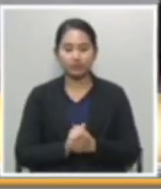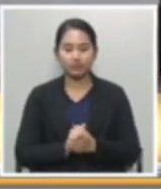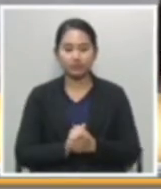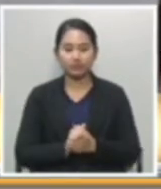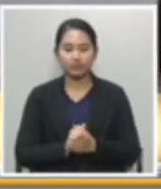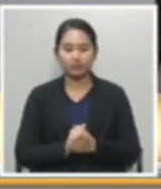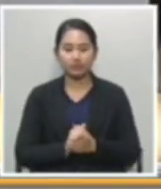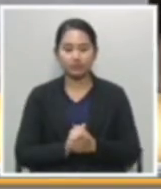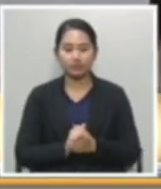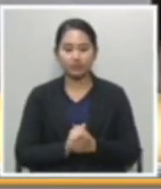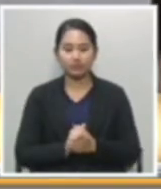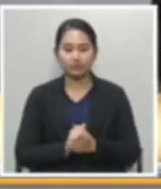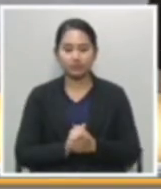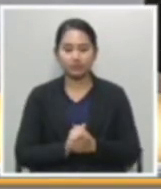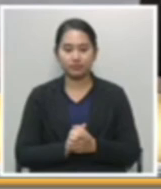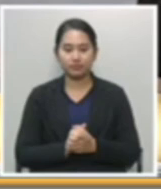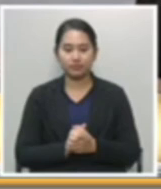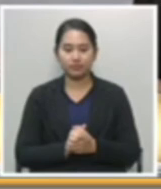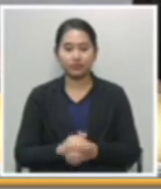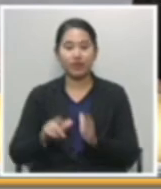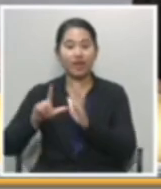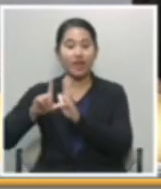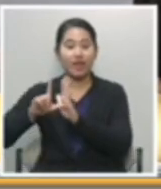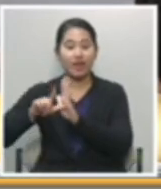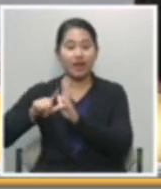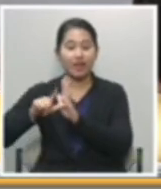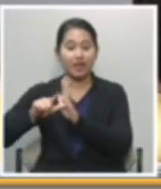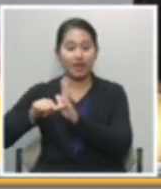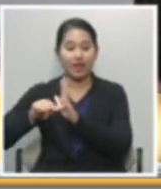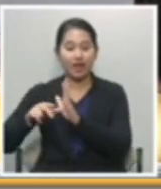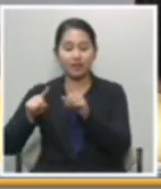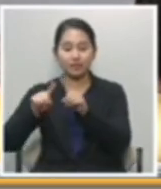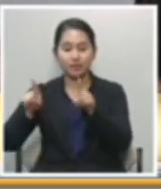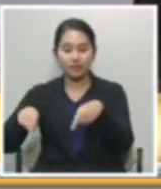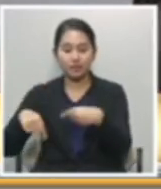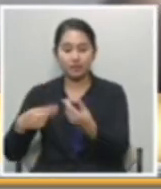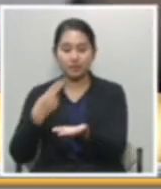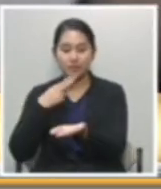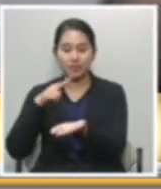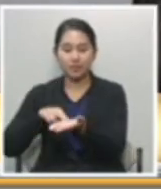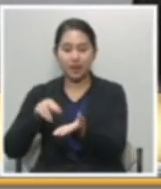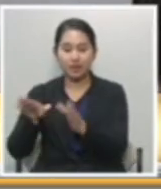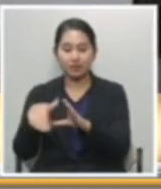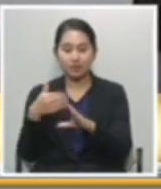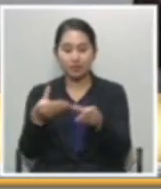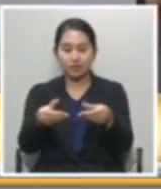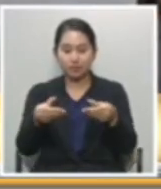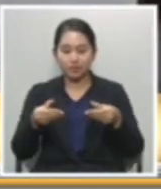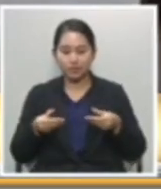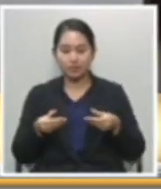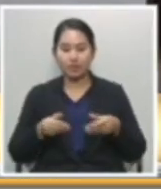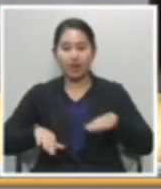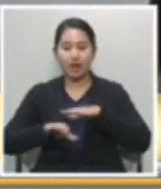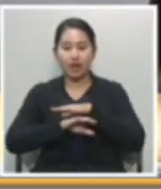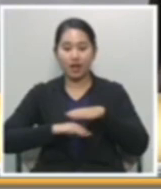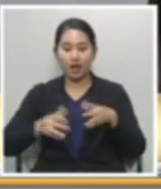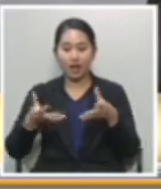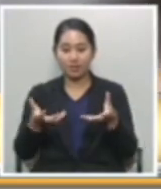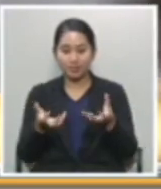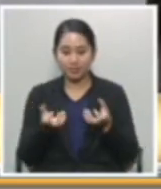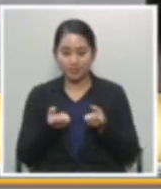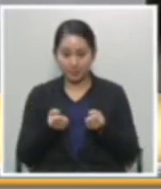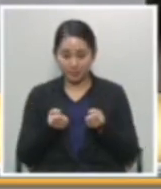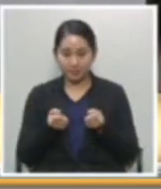ท่านเลขายังมีหนังสือถึงสมาชิกสภาผู้แทนราษฎรให้ไปรับเอกสารมาอีกนะ